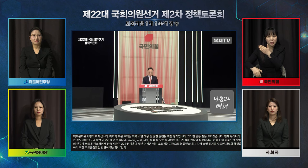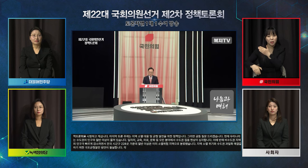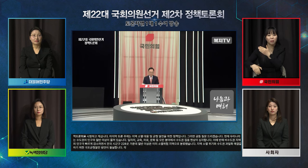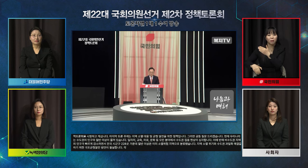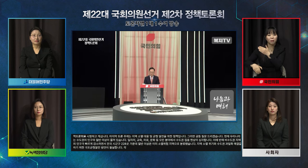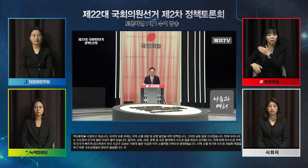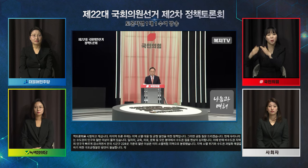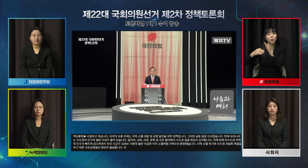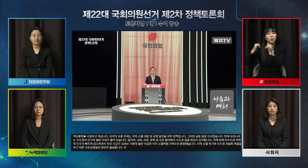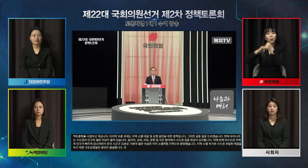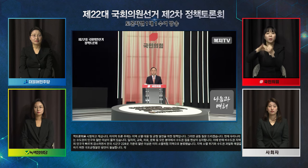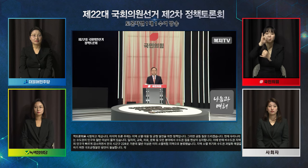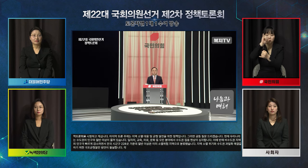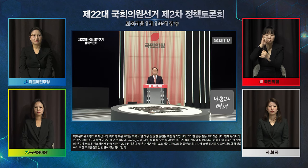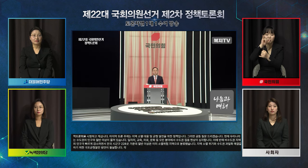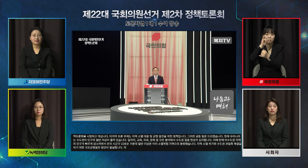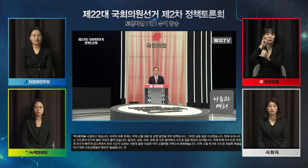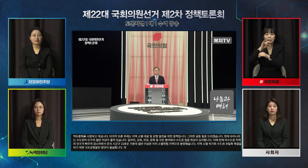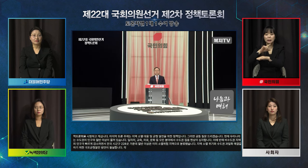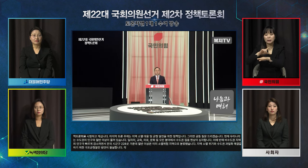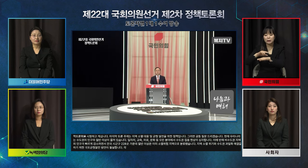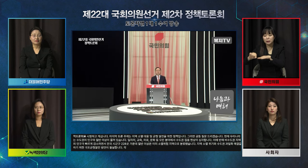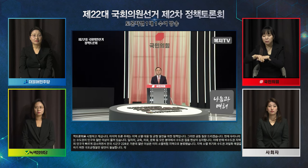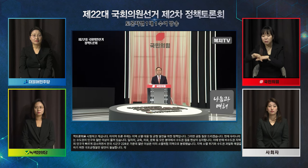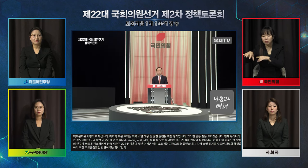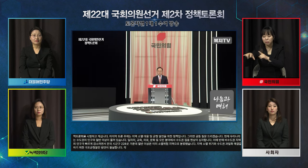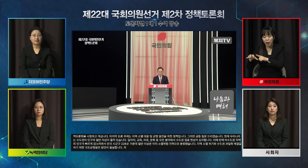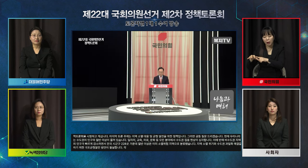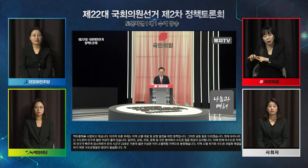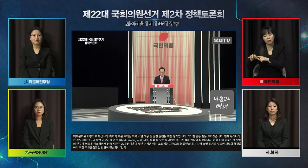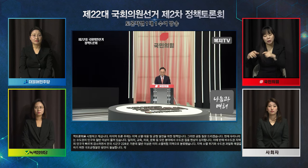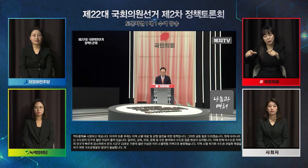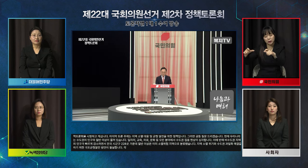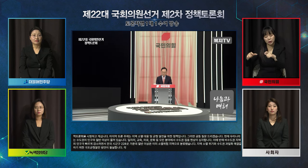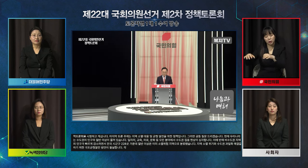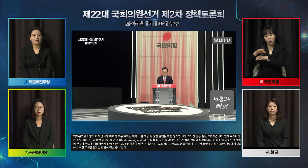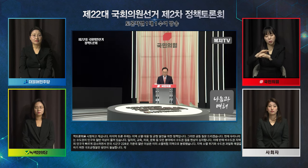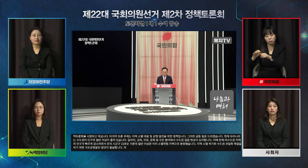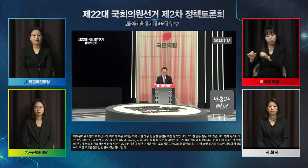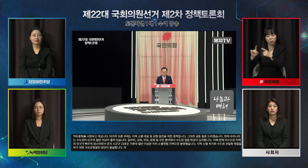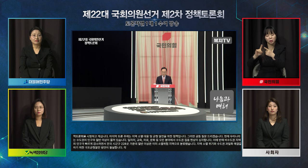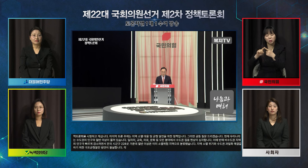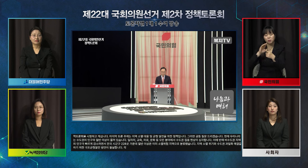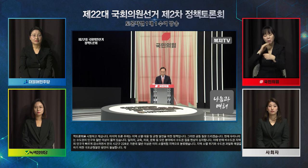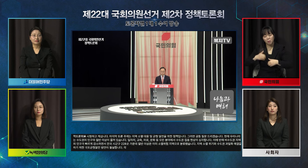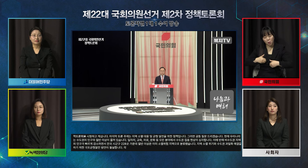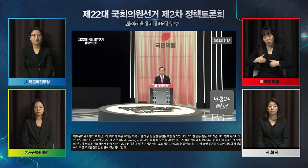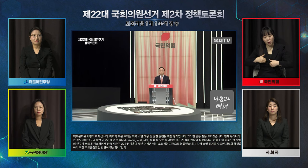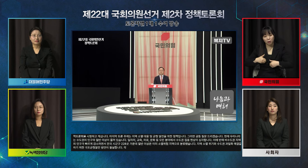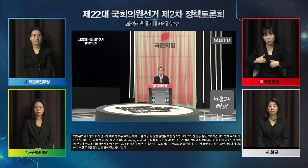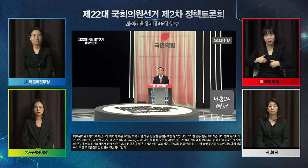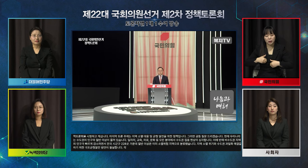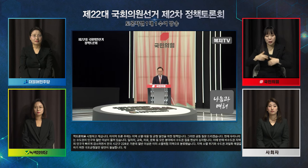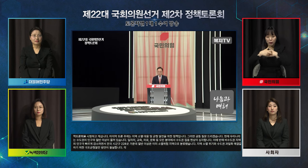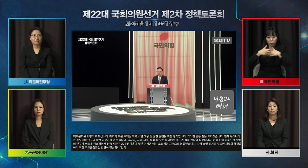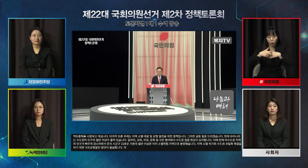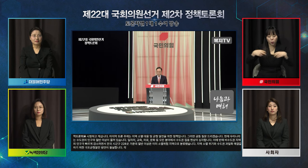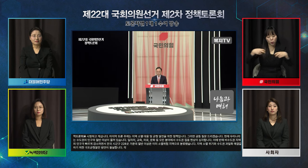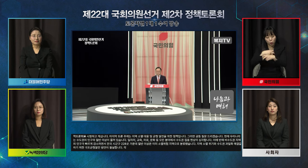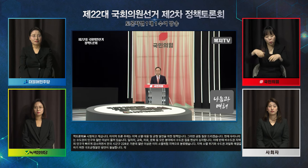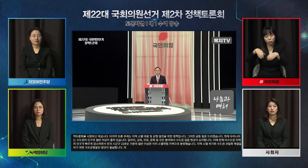지역 경제의 절박함을 해결하기 위한 과감한 대응이었습니다. 또한 의료, 교통, 문화 등